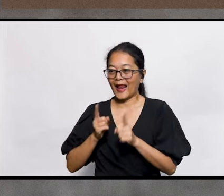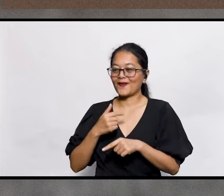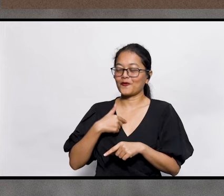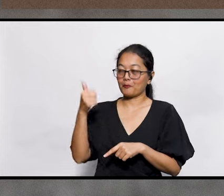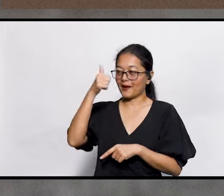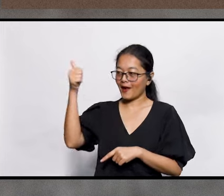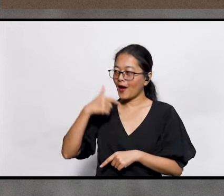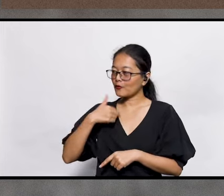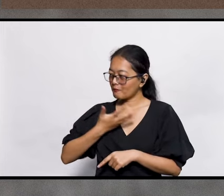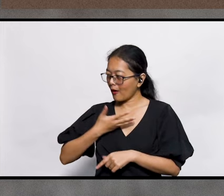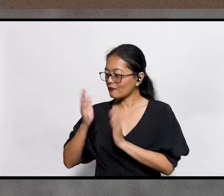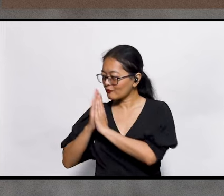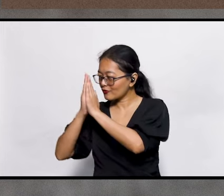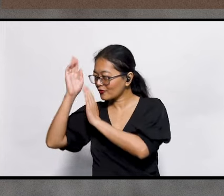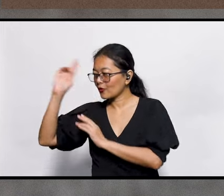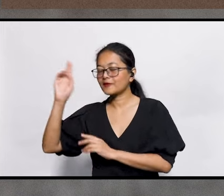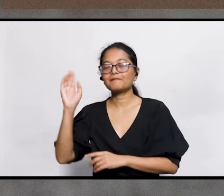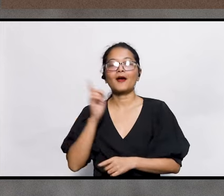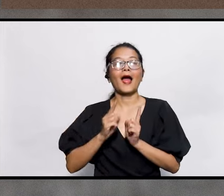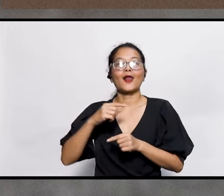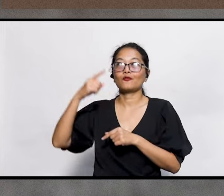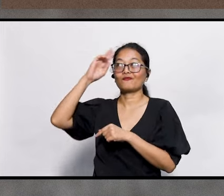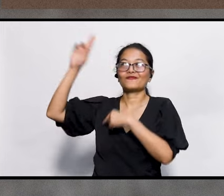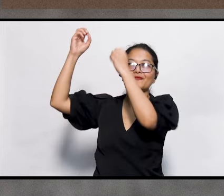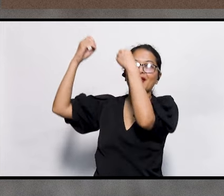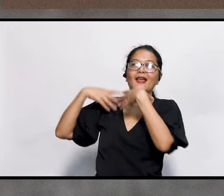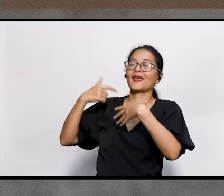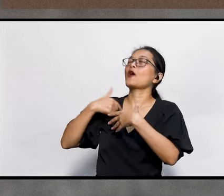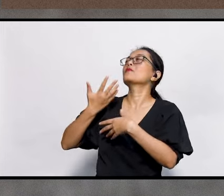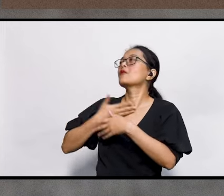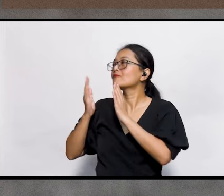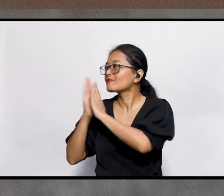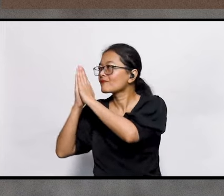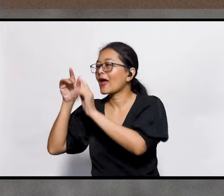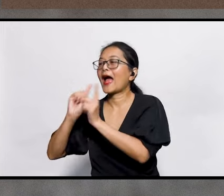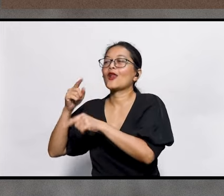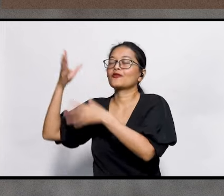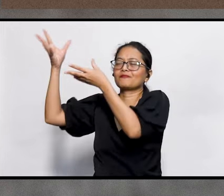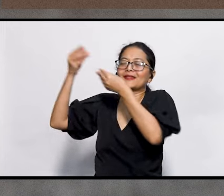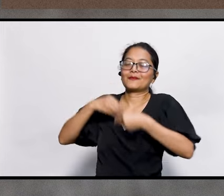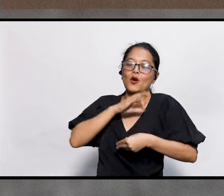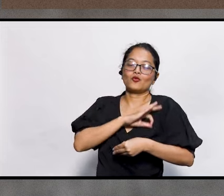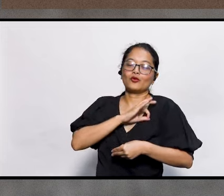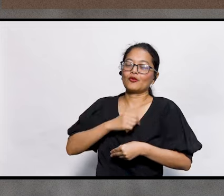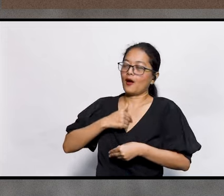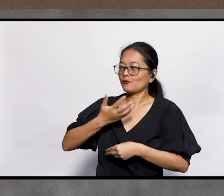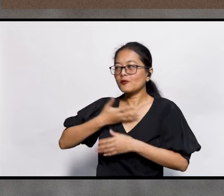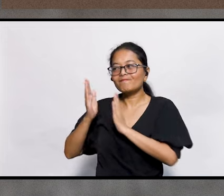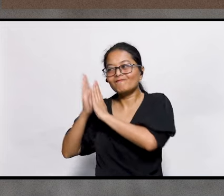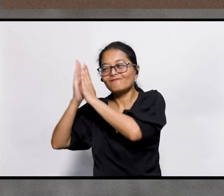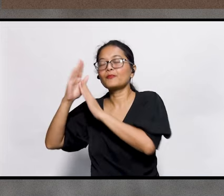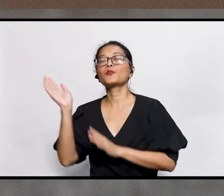saya menang jika saya diberkati jika saya untunga saya itu bukan kondisi daripada